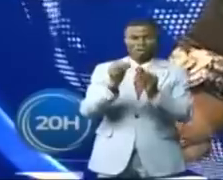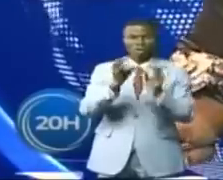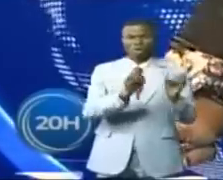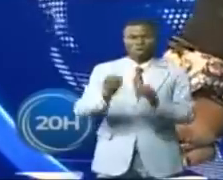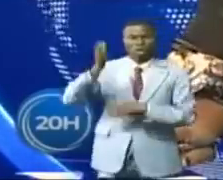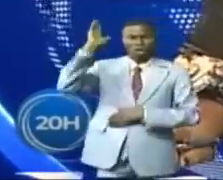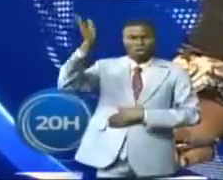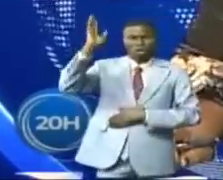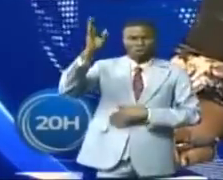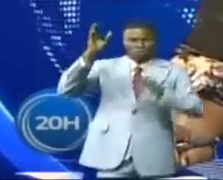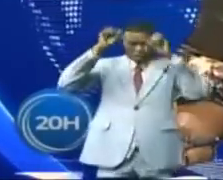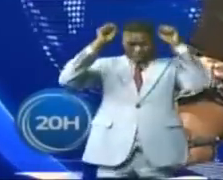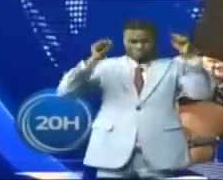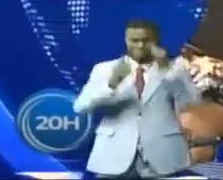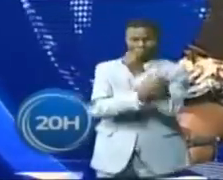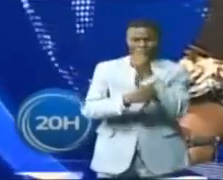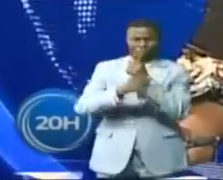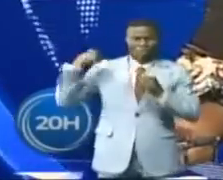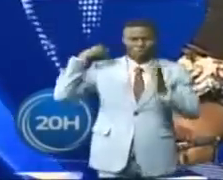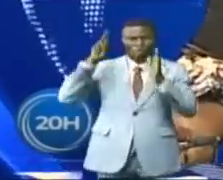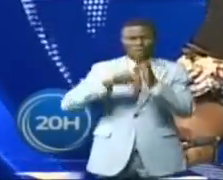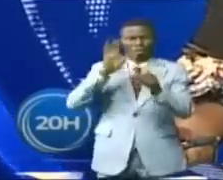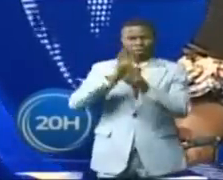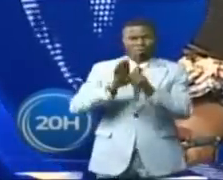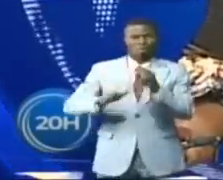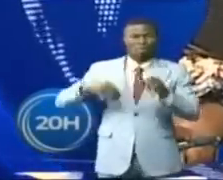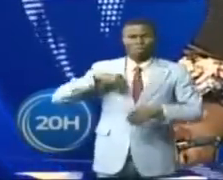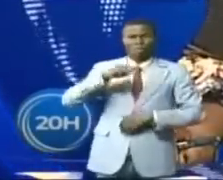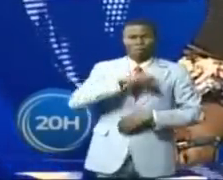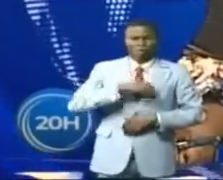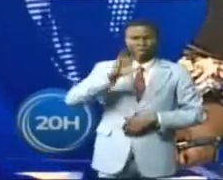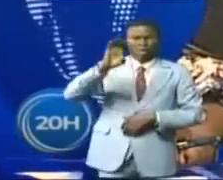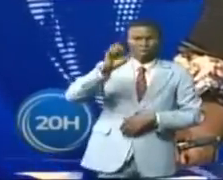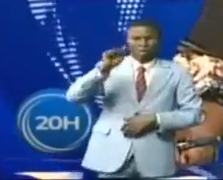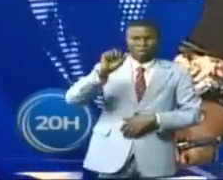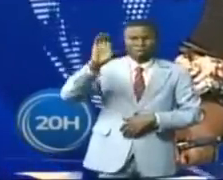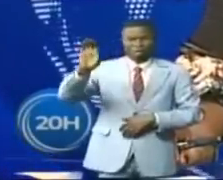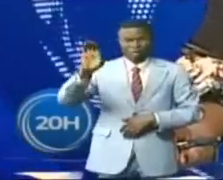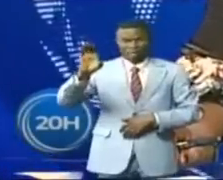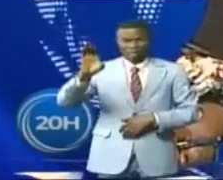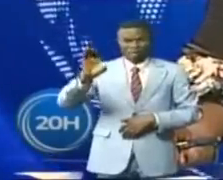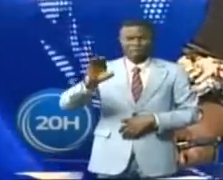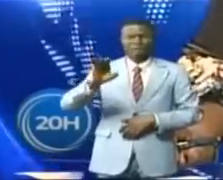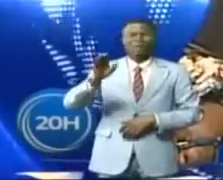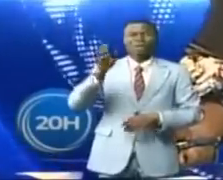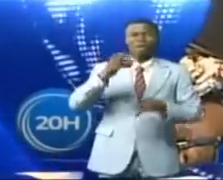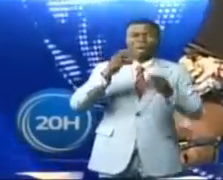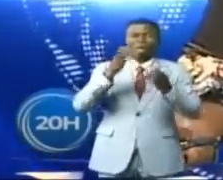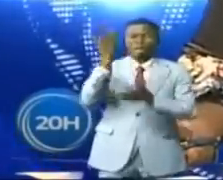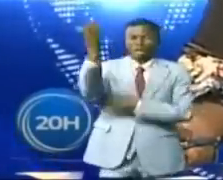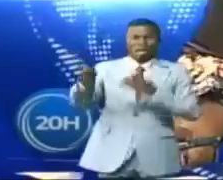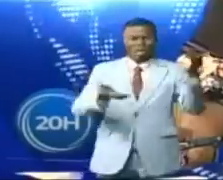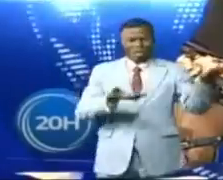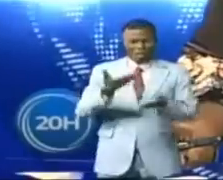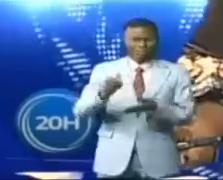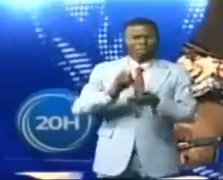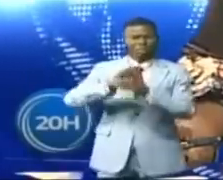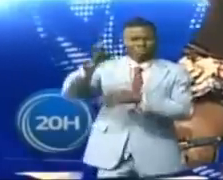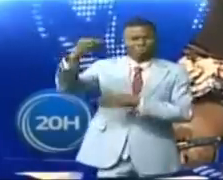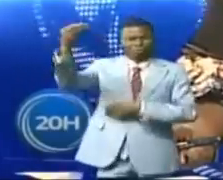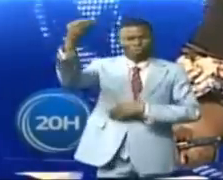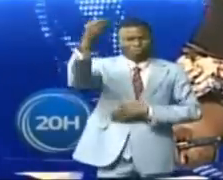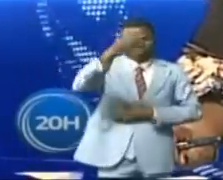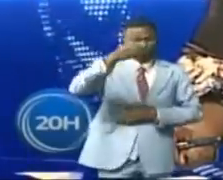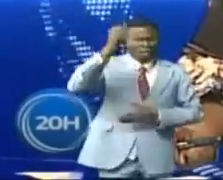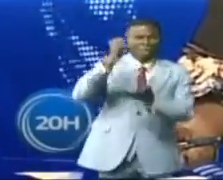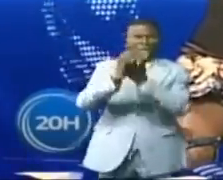conférence des chefs d'État et des gouvernements des pays membres de la CEAC. Et les invitations à ces travaux ont été remises aux